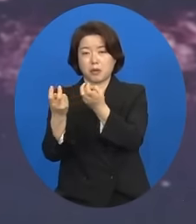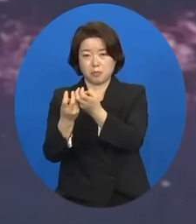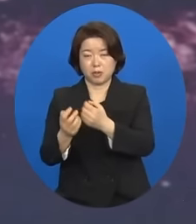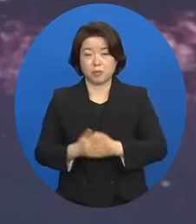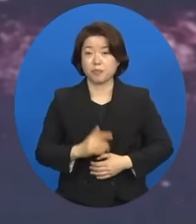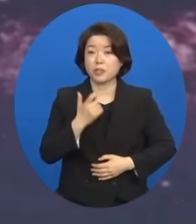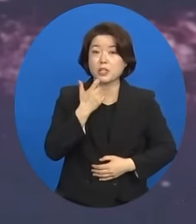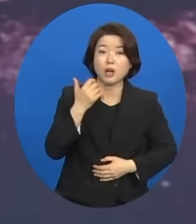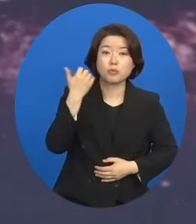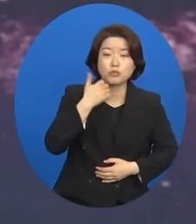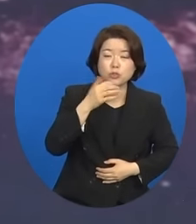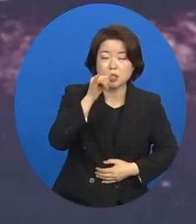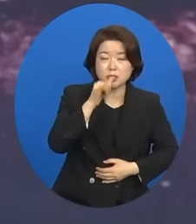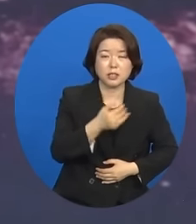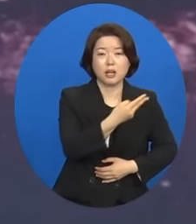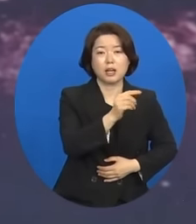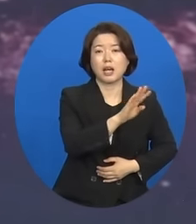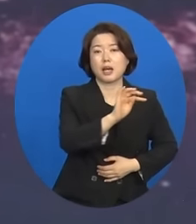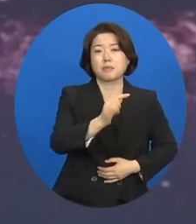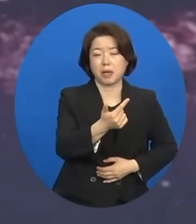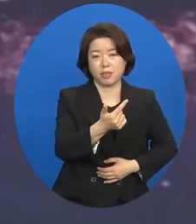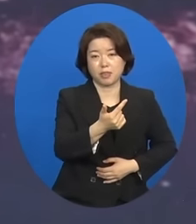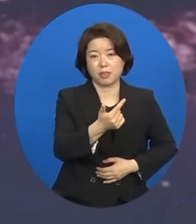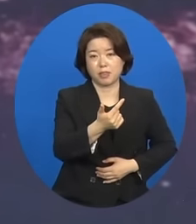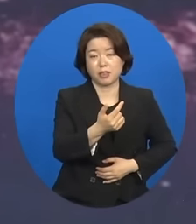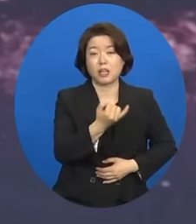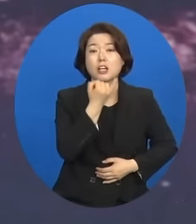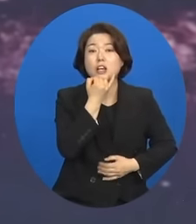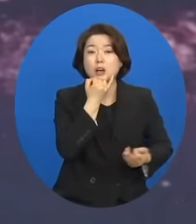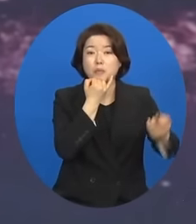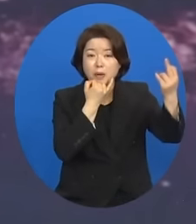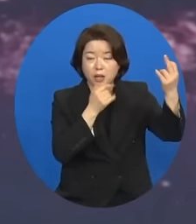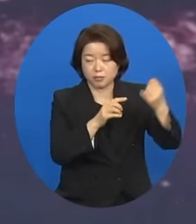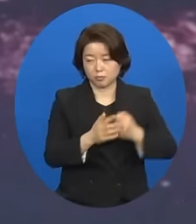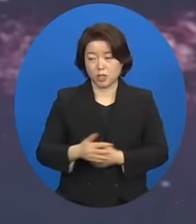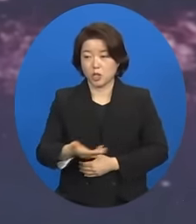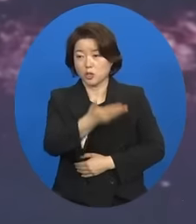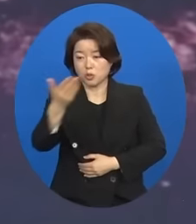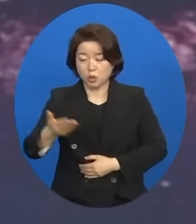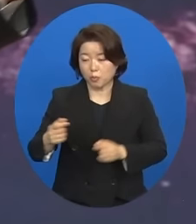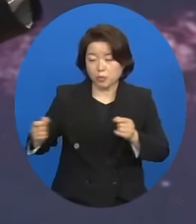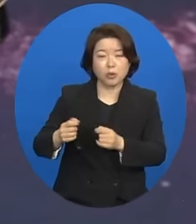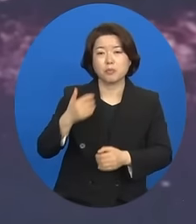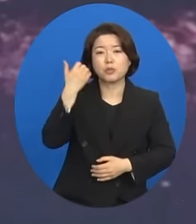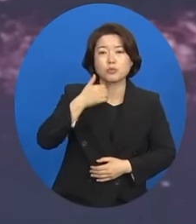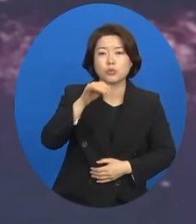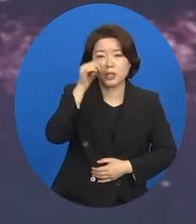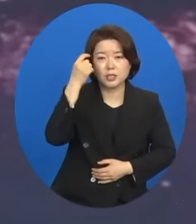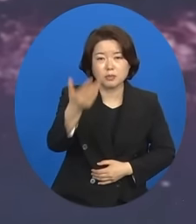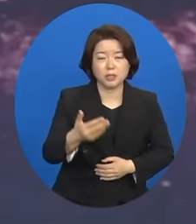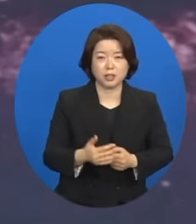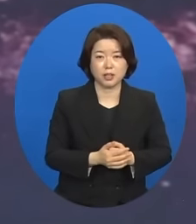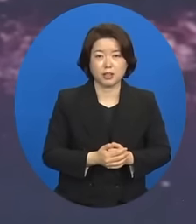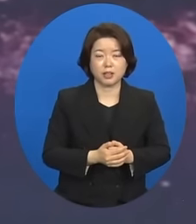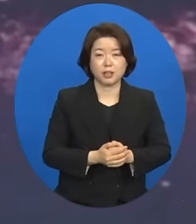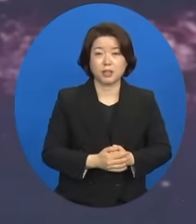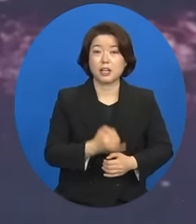있었습니까 반입니다 여러분에게는 누가 계십니까 라반을